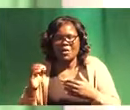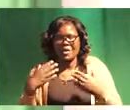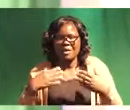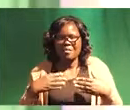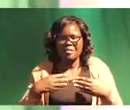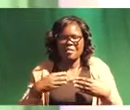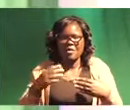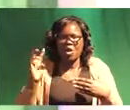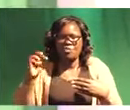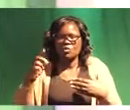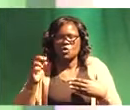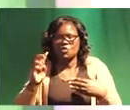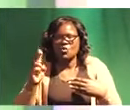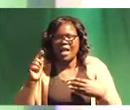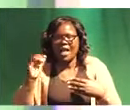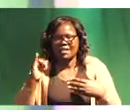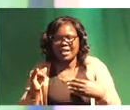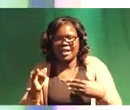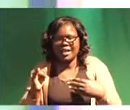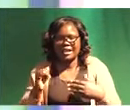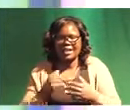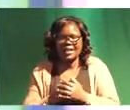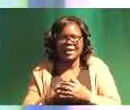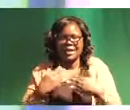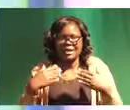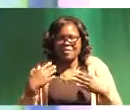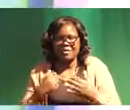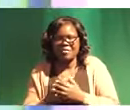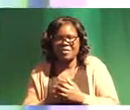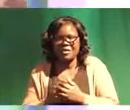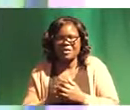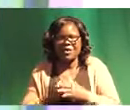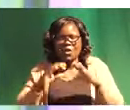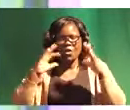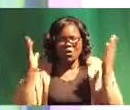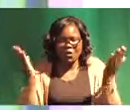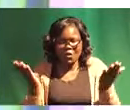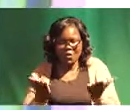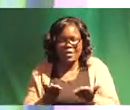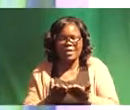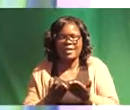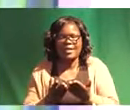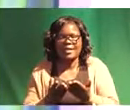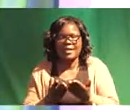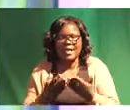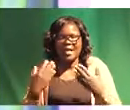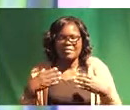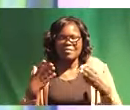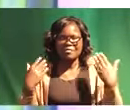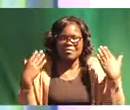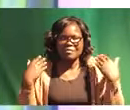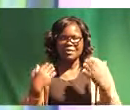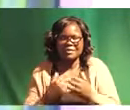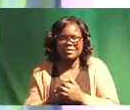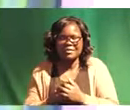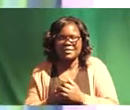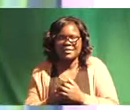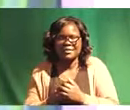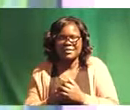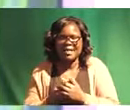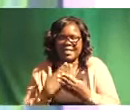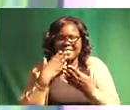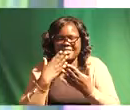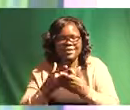wa Mutwati hapa. Watu wa dunia hii yote na watu wa Meru ni